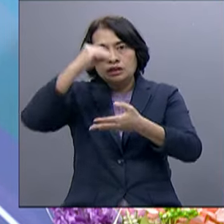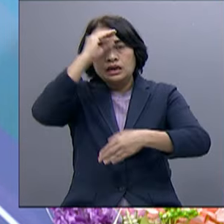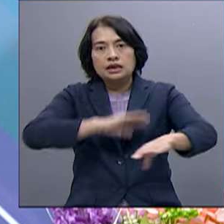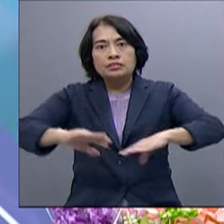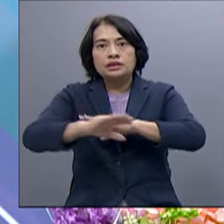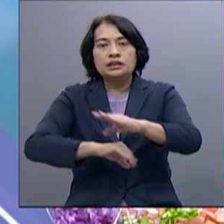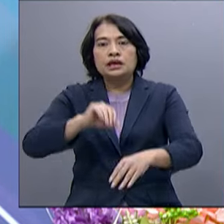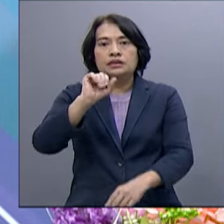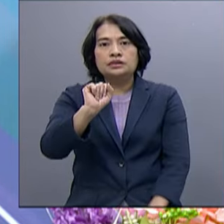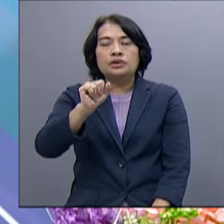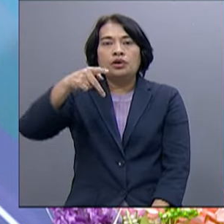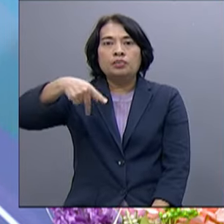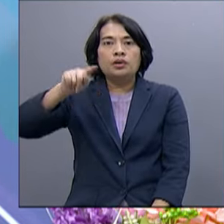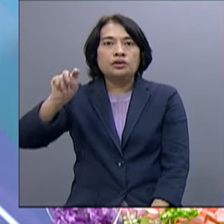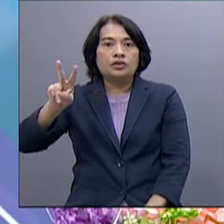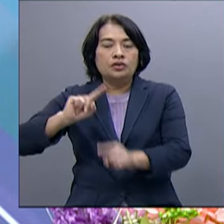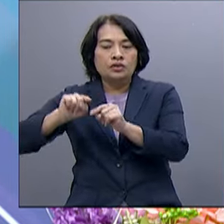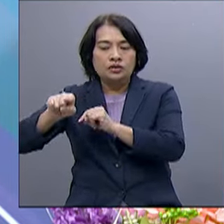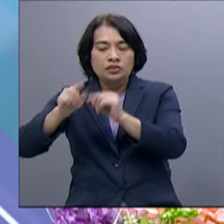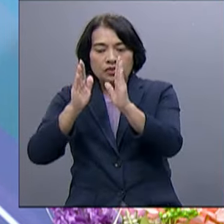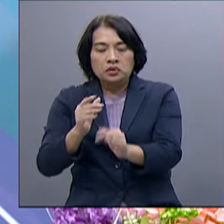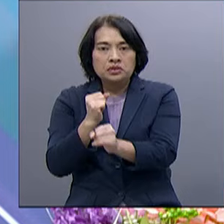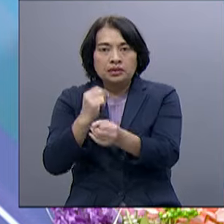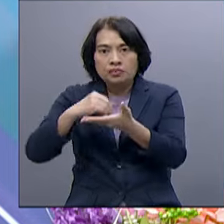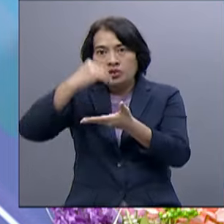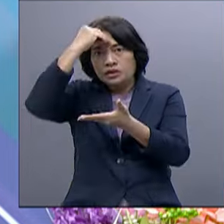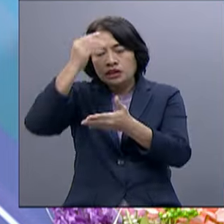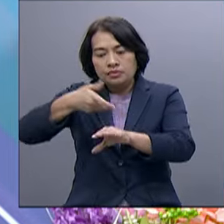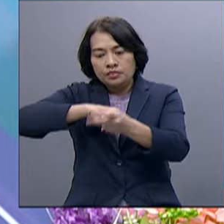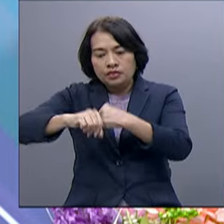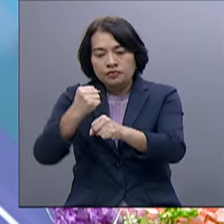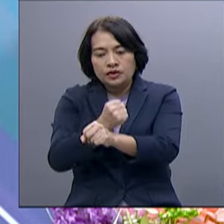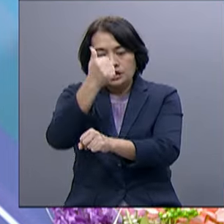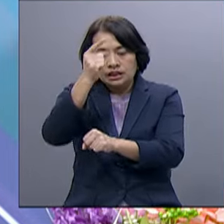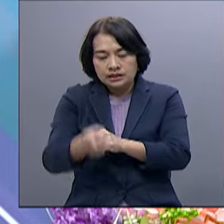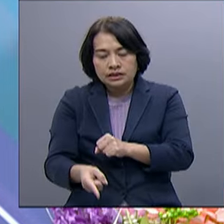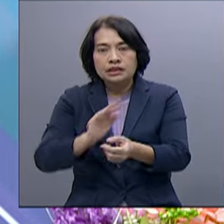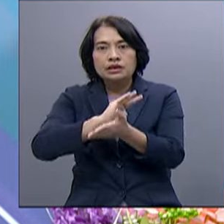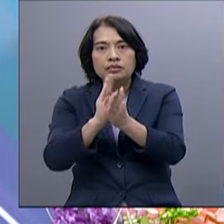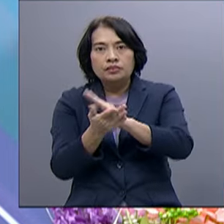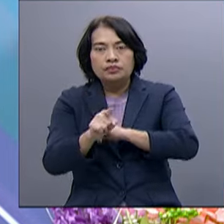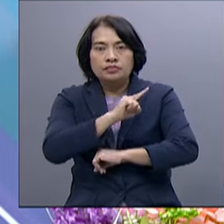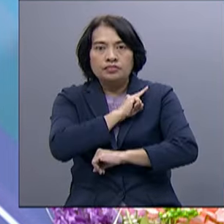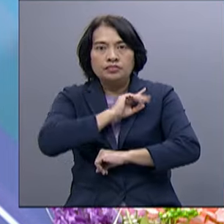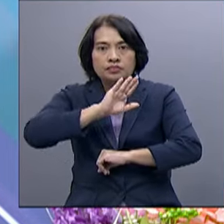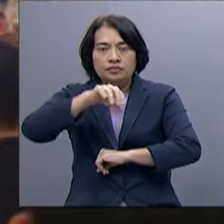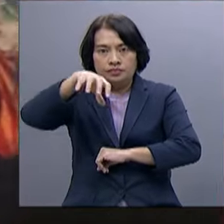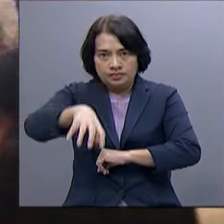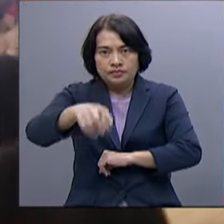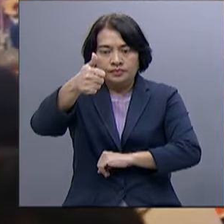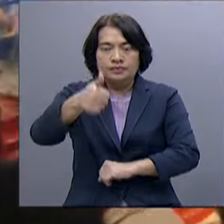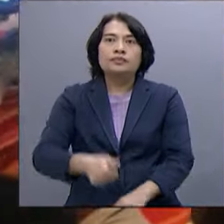ะครับที่ต้องการจะให้ผู้เรียนนั้นสามารถลงมือปฏิบัติได้จริงและเอาไปปรับใช้บูรณาการในหน้าที่แล้วก็องค์กรของท่านครับ